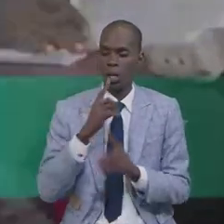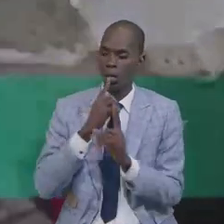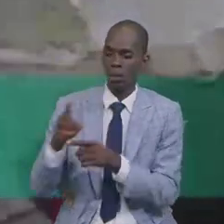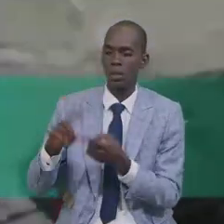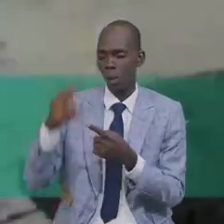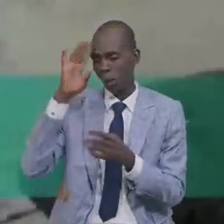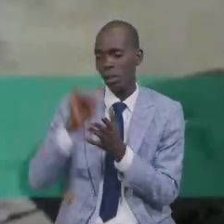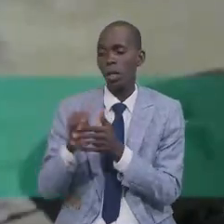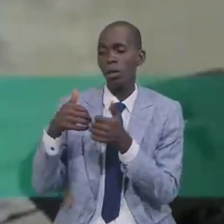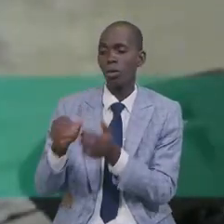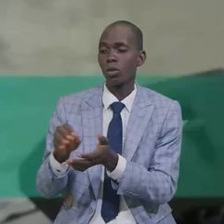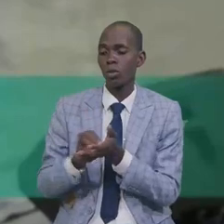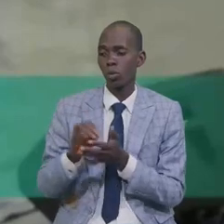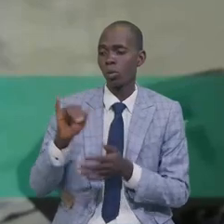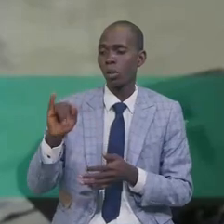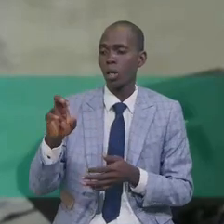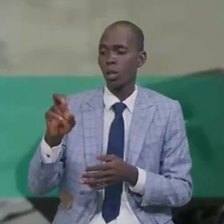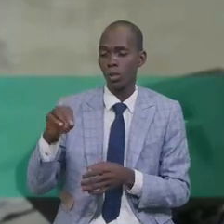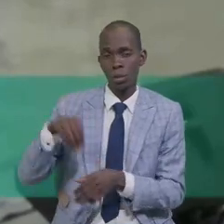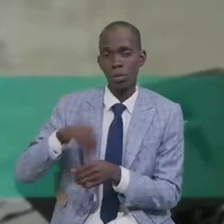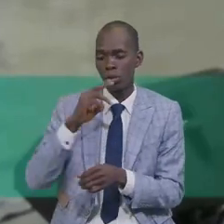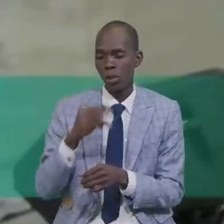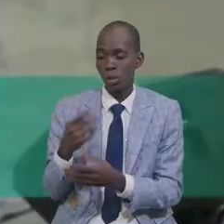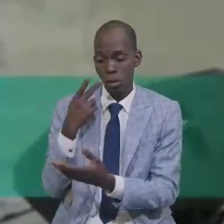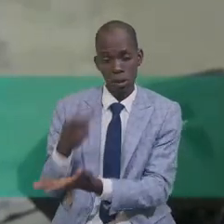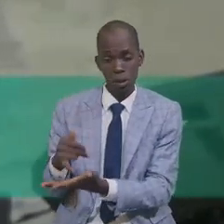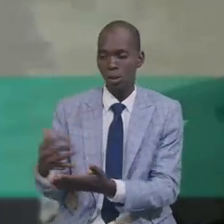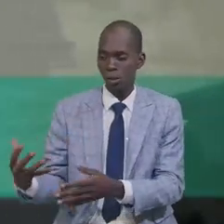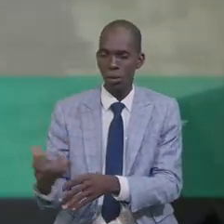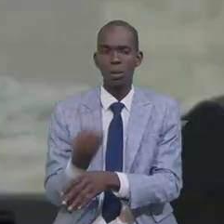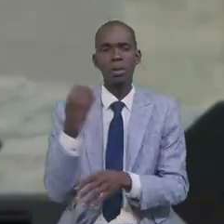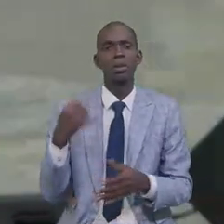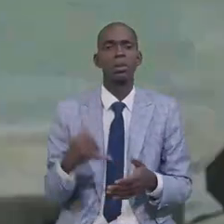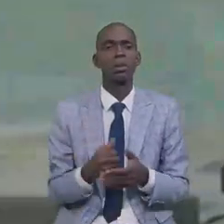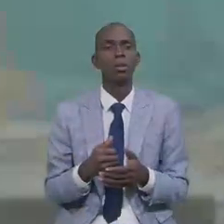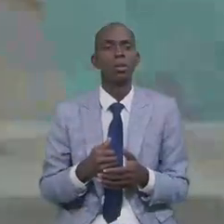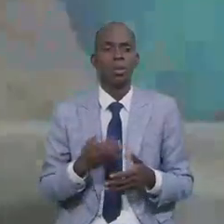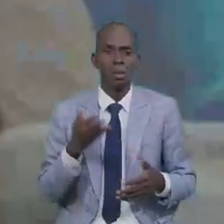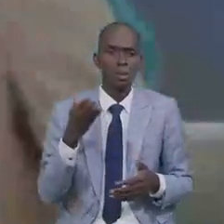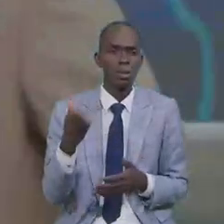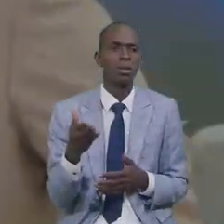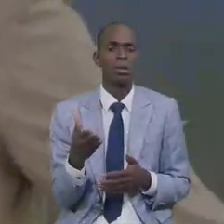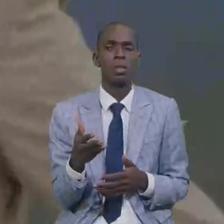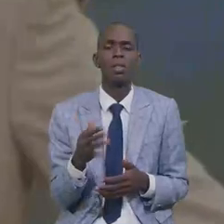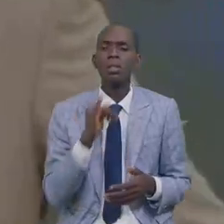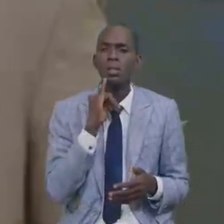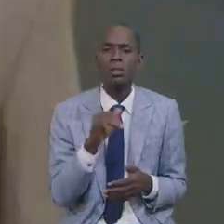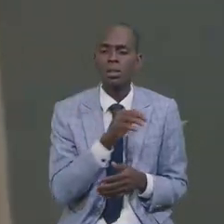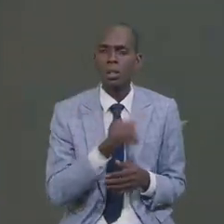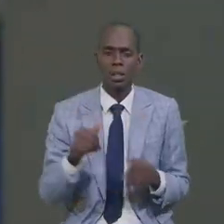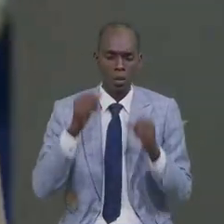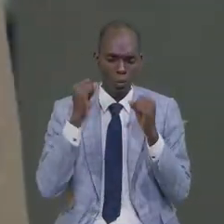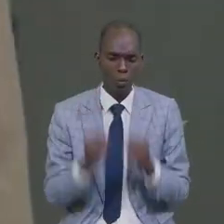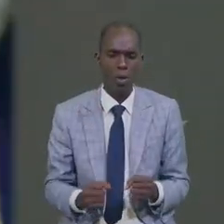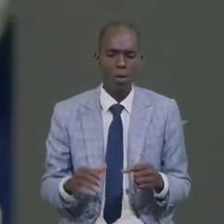qui avait perdu le fer, prends-le. Il y a un rôle divin que tu ne peux pas faire. Il y a